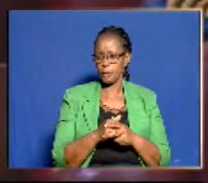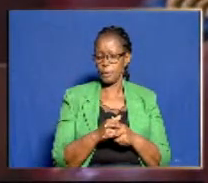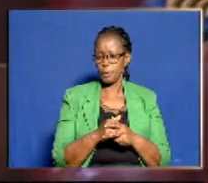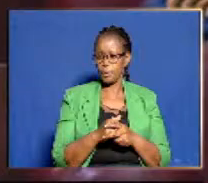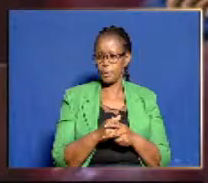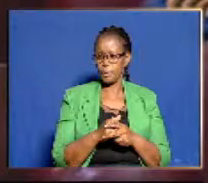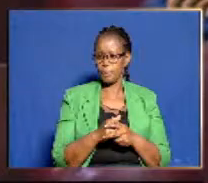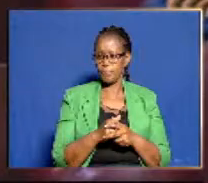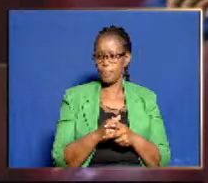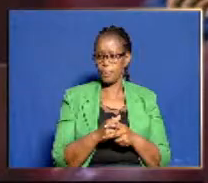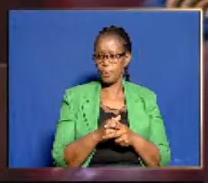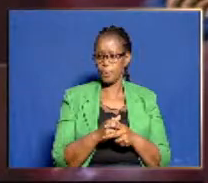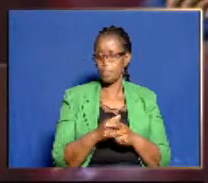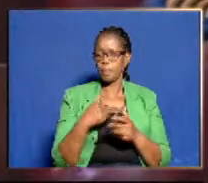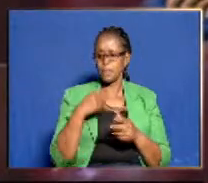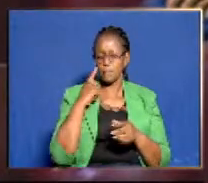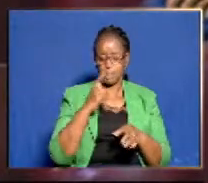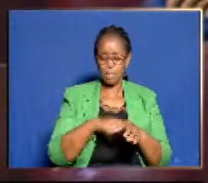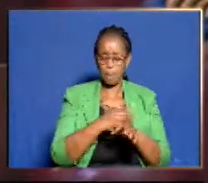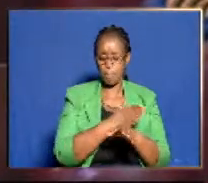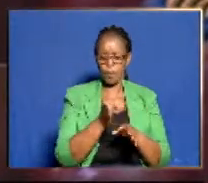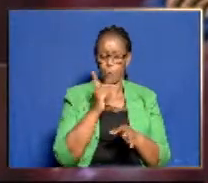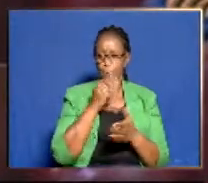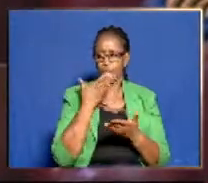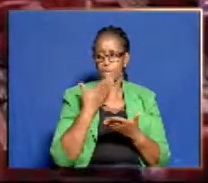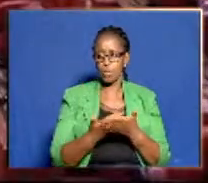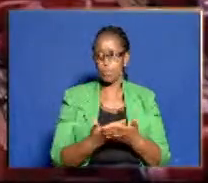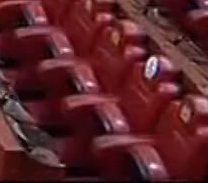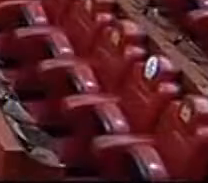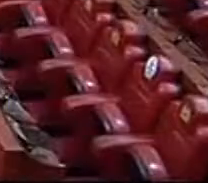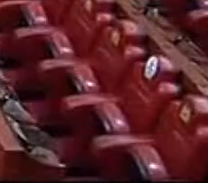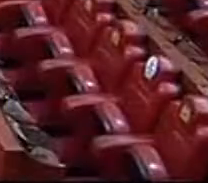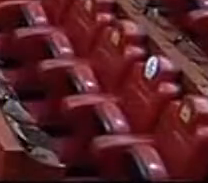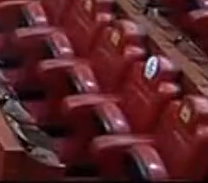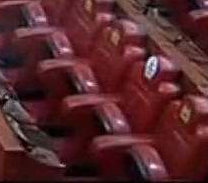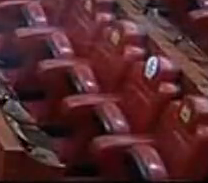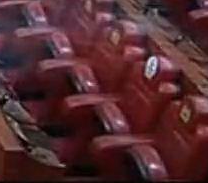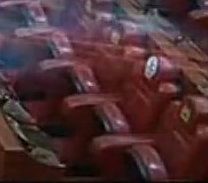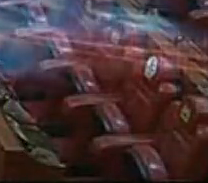kuwapatia wenzangu nafasi, naona time pia imeenda. Asante Bwana Spika.